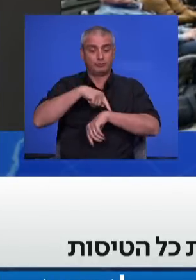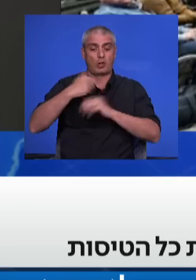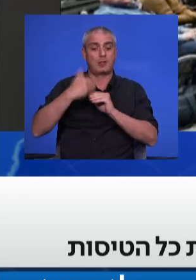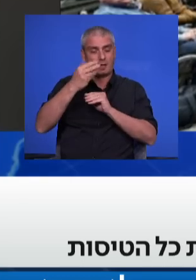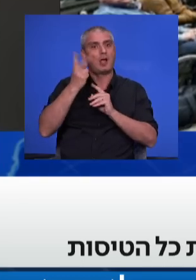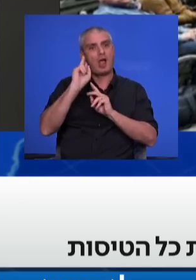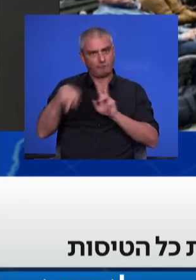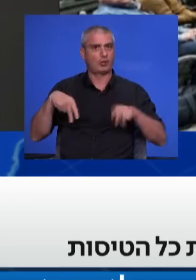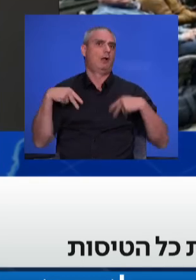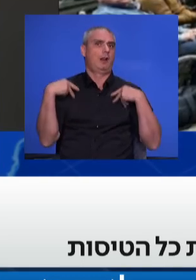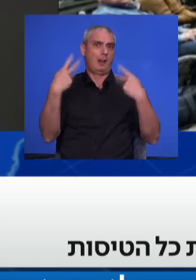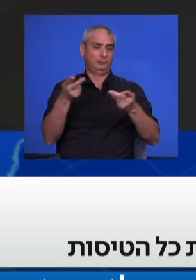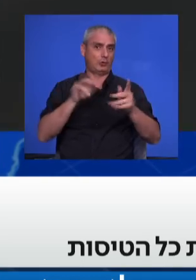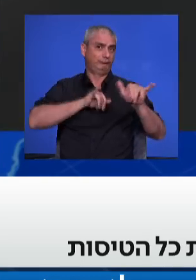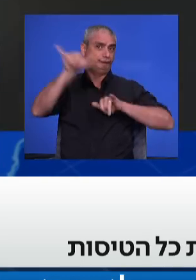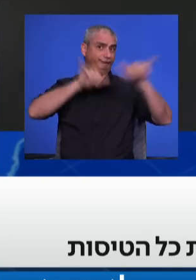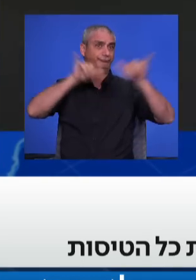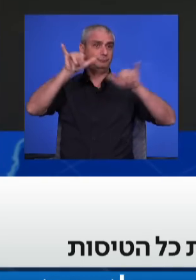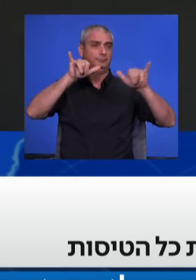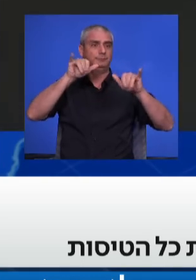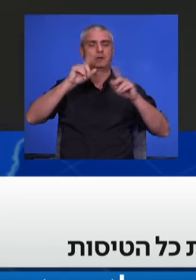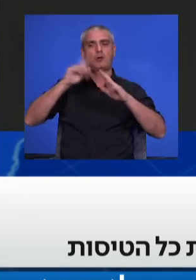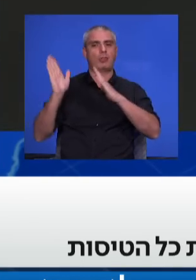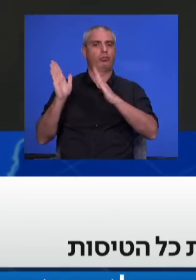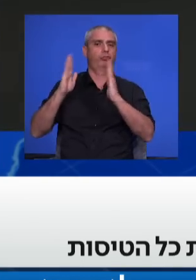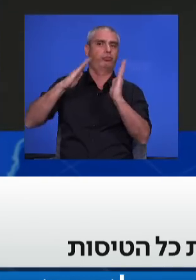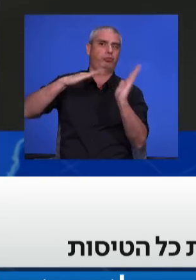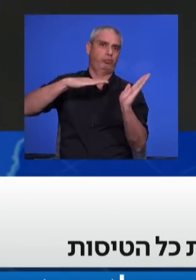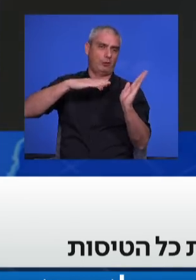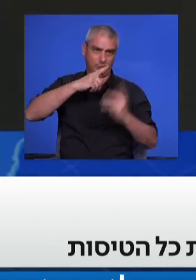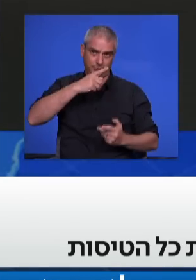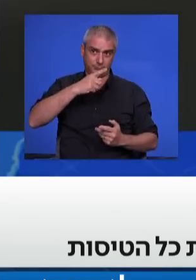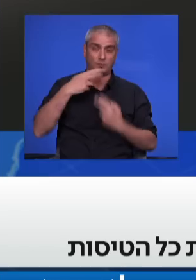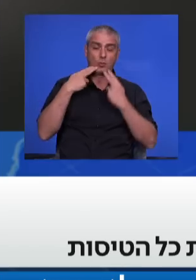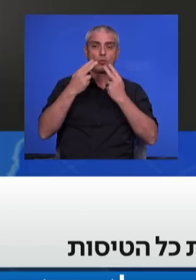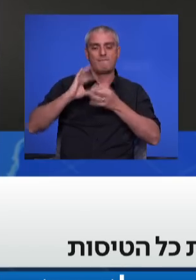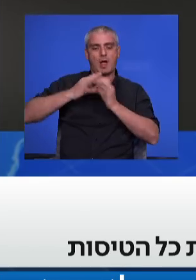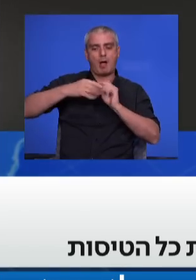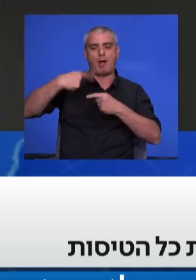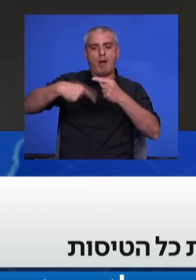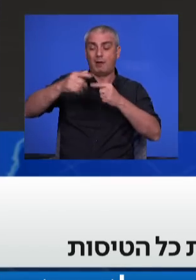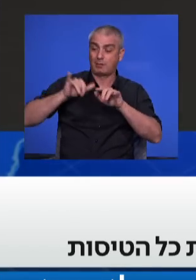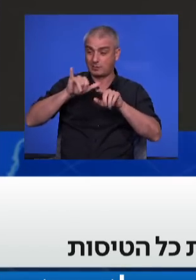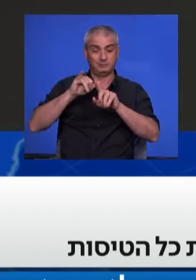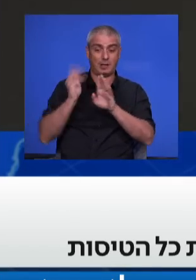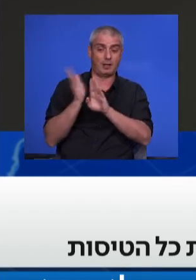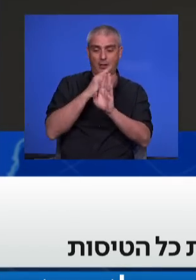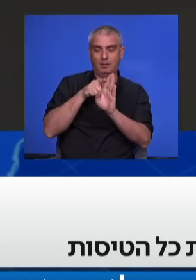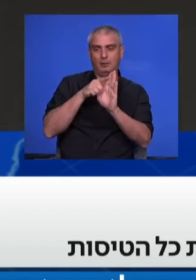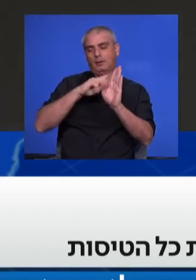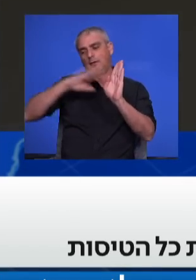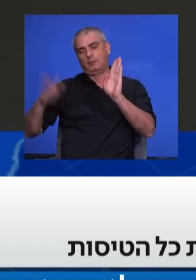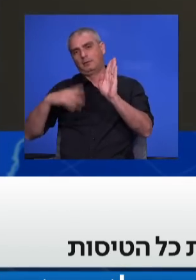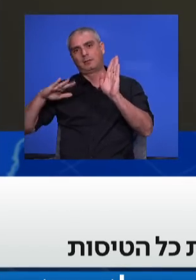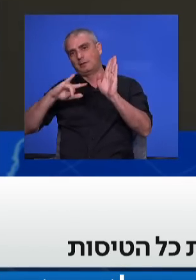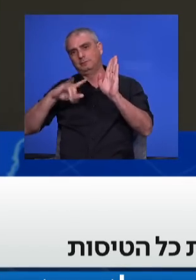שאפשר לחזור ולהוציא את הטיסות האלה, הכל מתעכב, וזו תגובת שרשרת. טיסה שמתעכבת כשהיא יוצאת מכאן, מעכבת טיסה